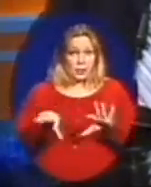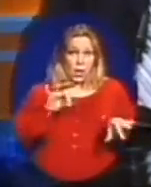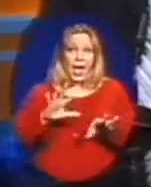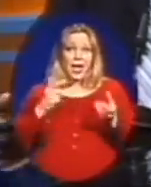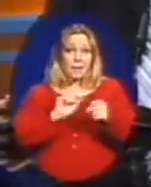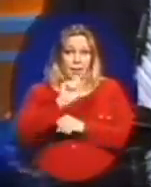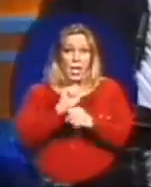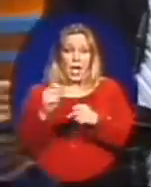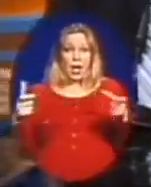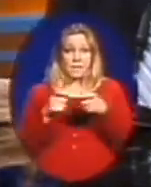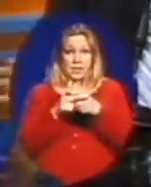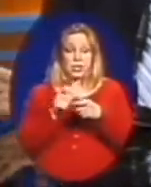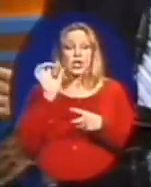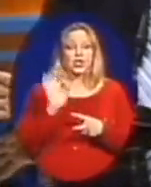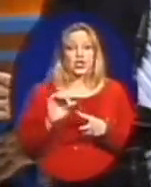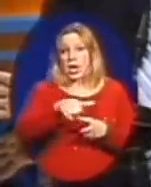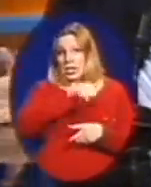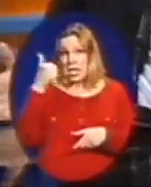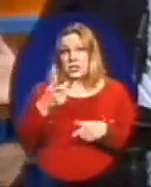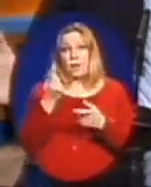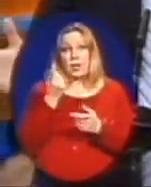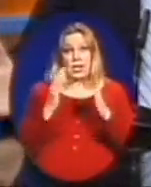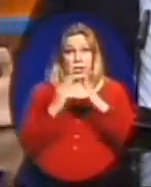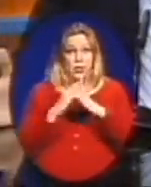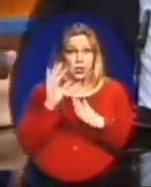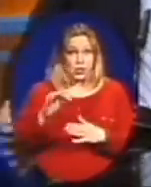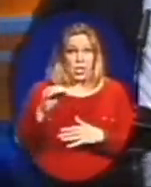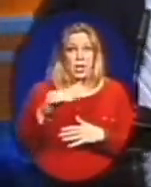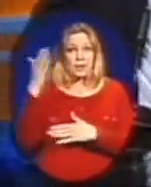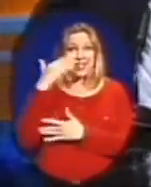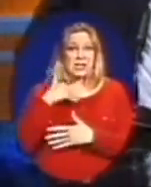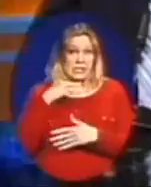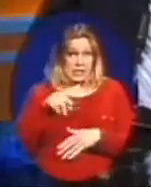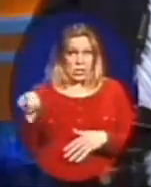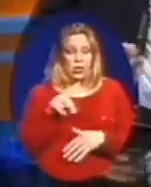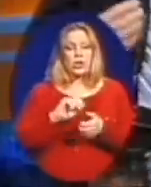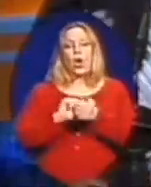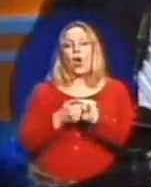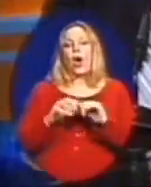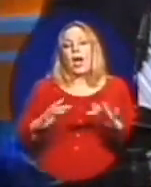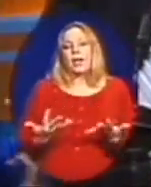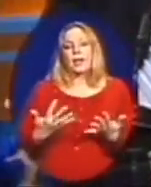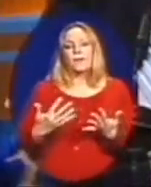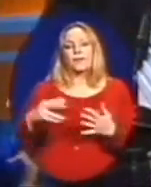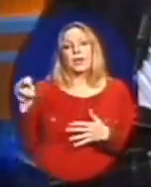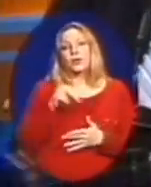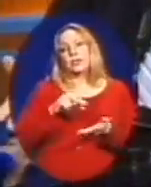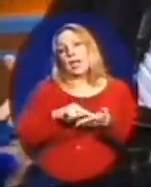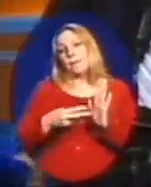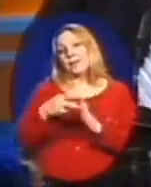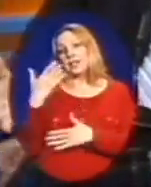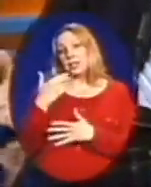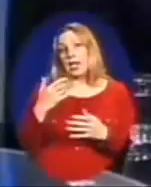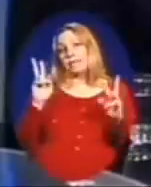זו המחאה החברתית של הקיץ ומחירי הדיור במדינת ישראל? זה הנושא. האם הנושא הוא, הנושא המדיני לכאורה